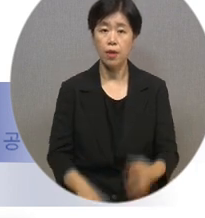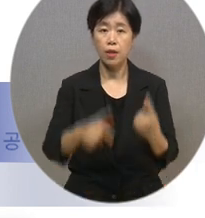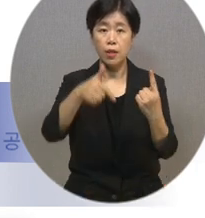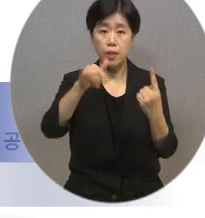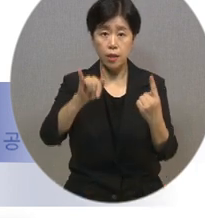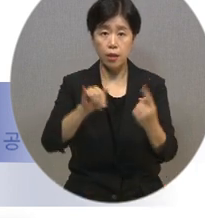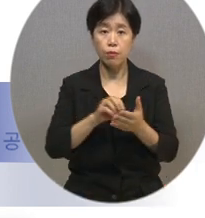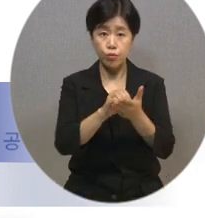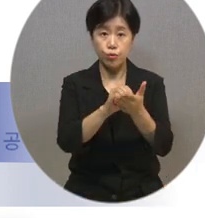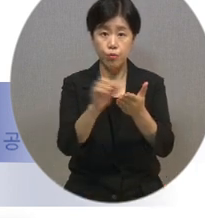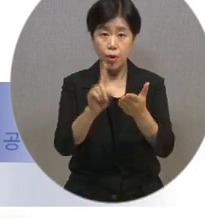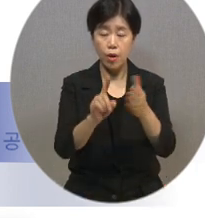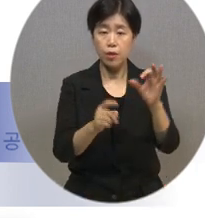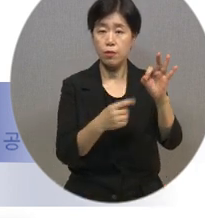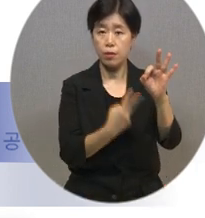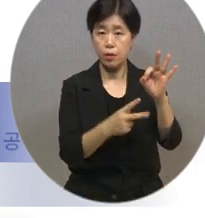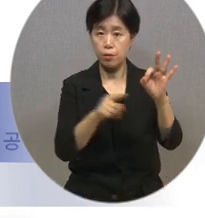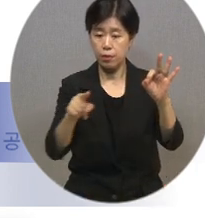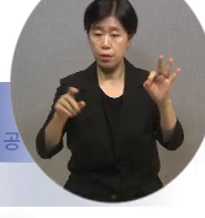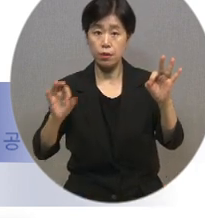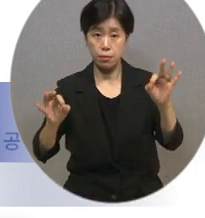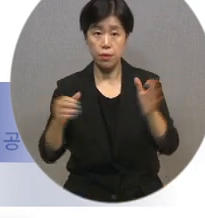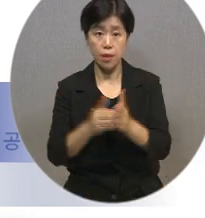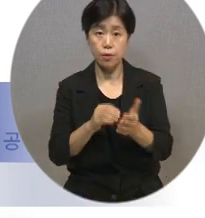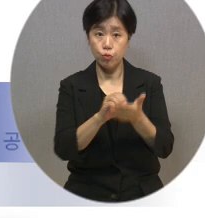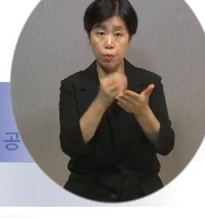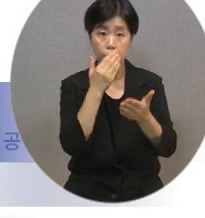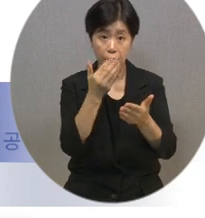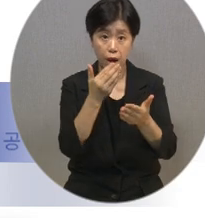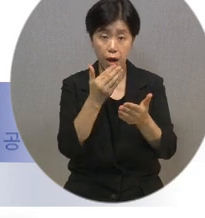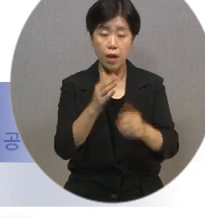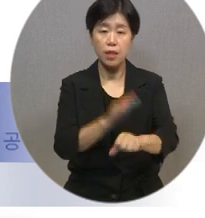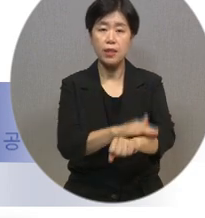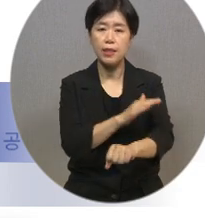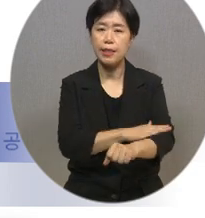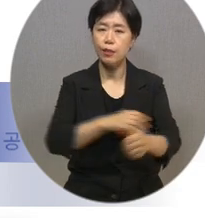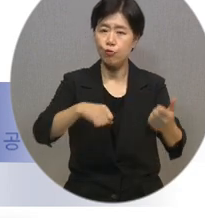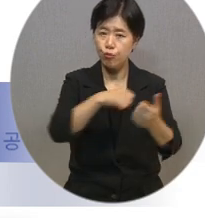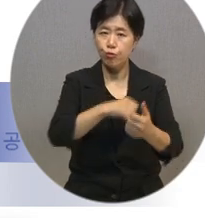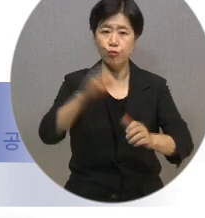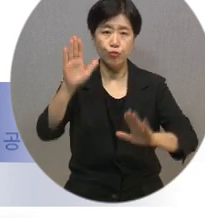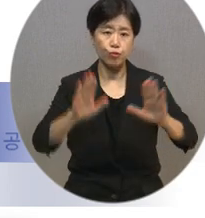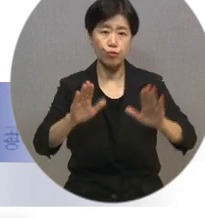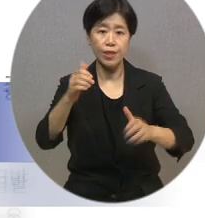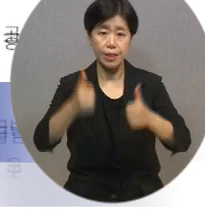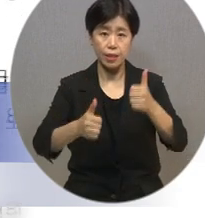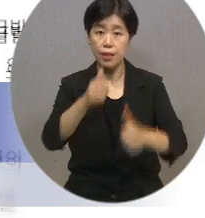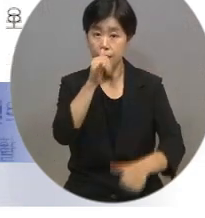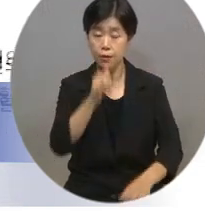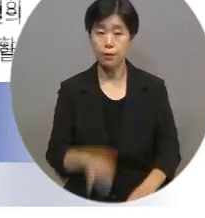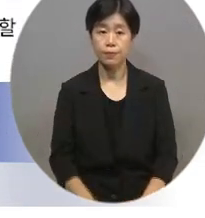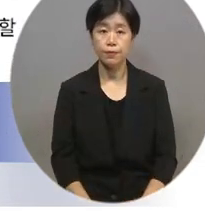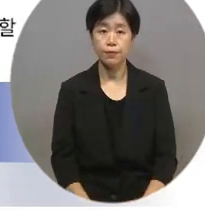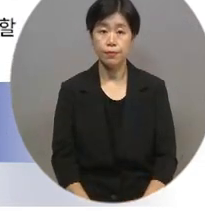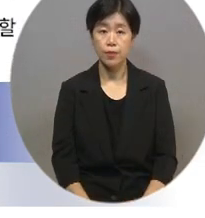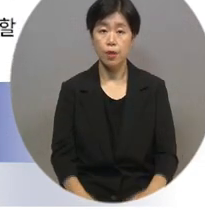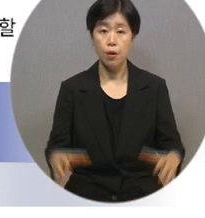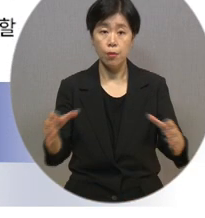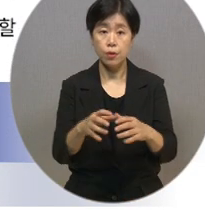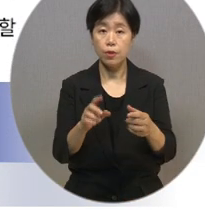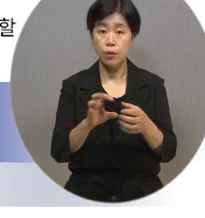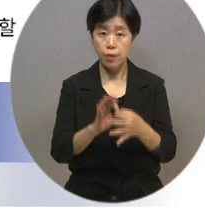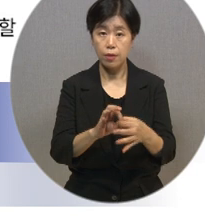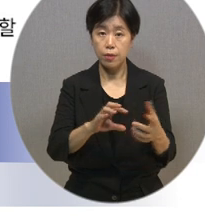신청은 10월 2일부터 10일까지 진행하며 실기 평가를 거쳐 11월 중 선발합니다 모직 관련